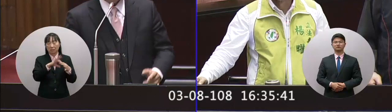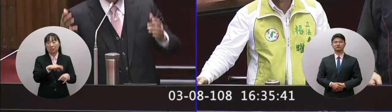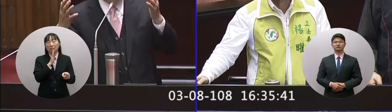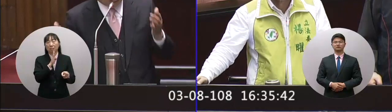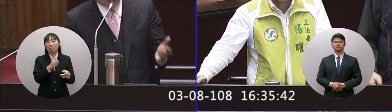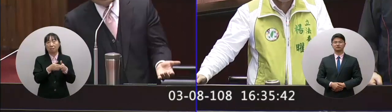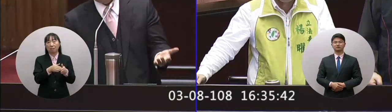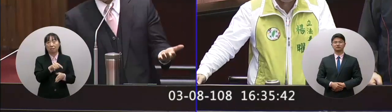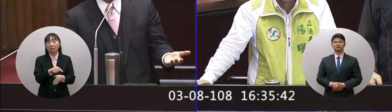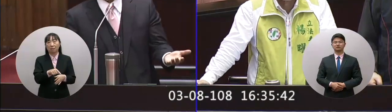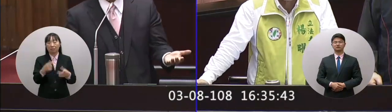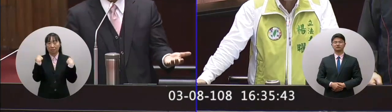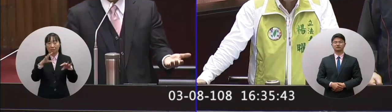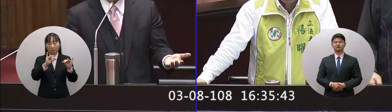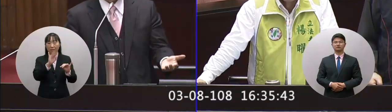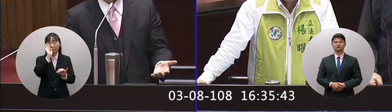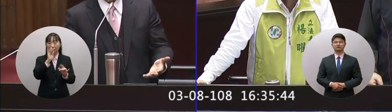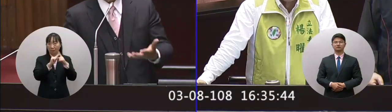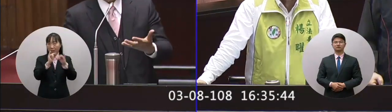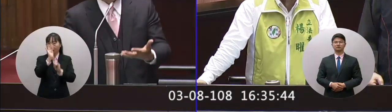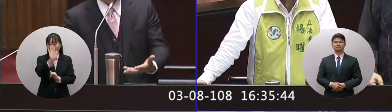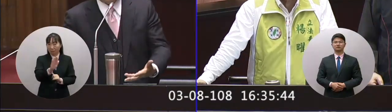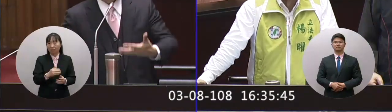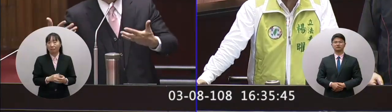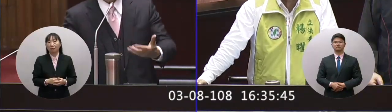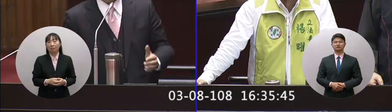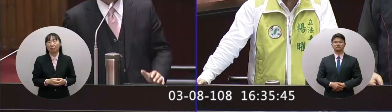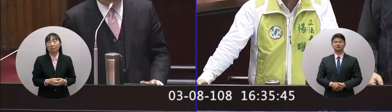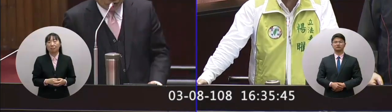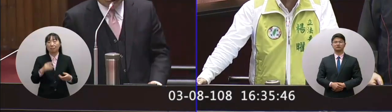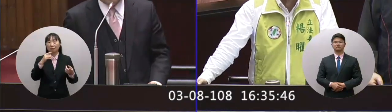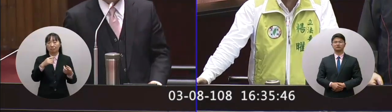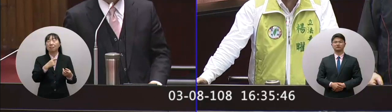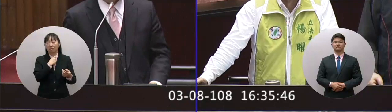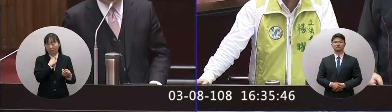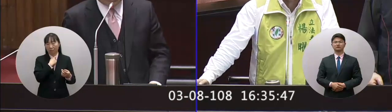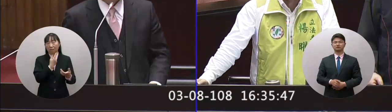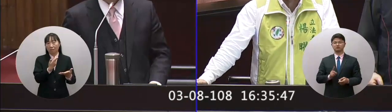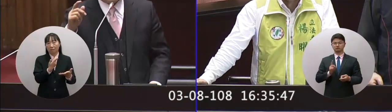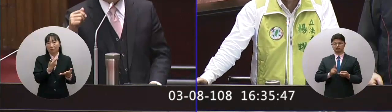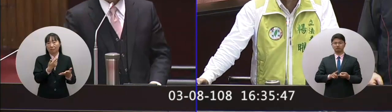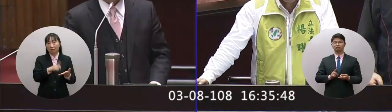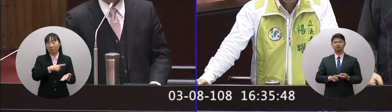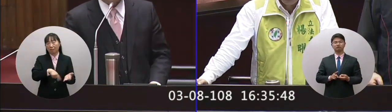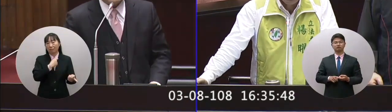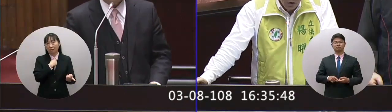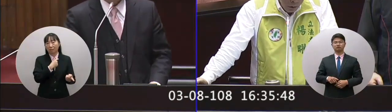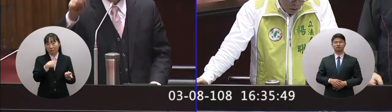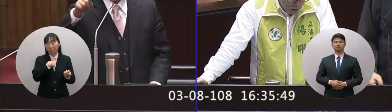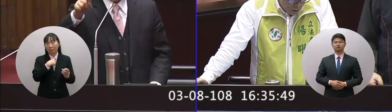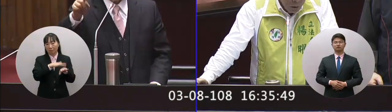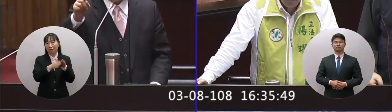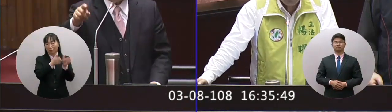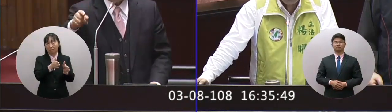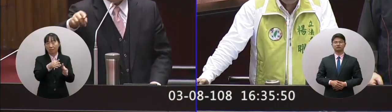确实，如果土地原来是老百姓的，这个应该要有一个解决。我是觉得应该朝这个方向，